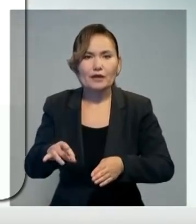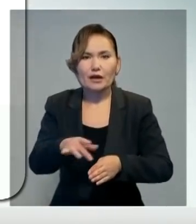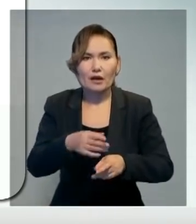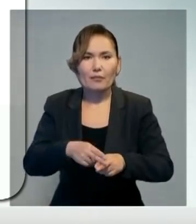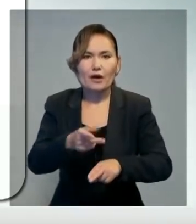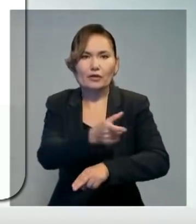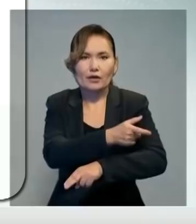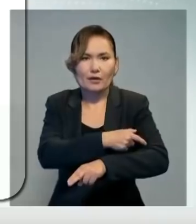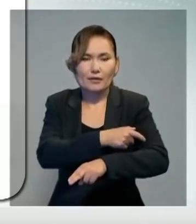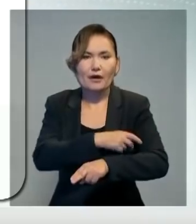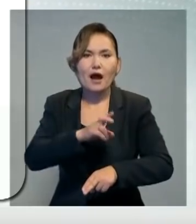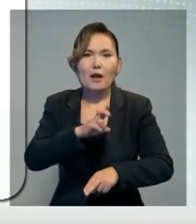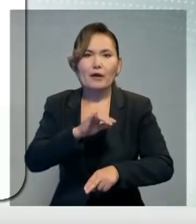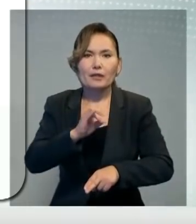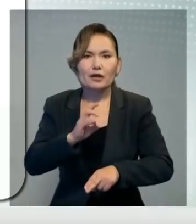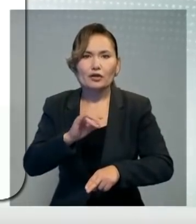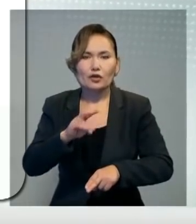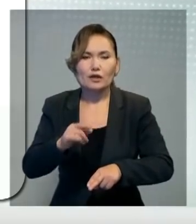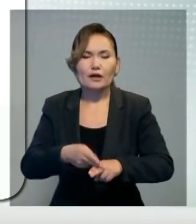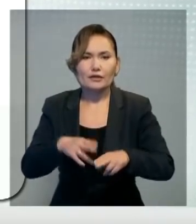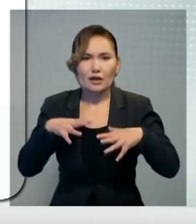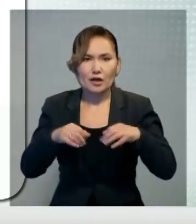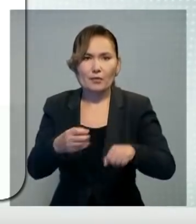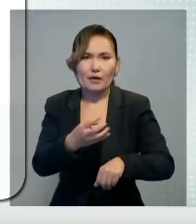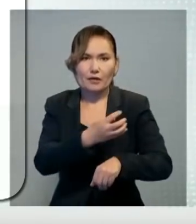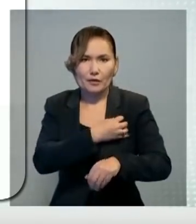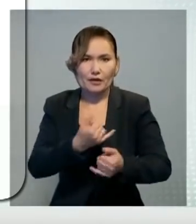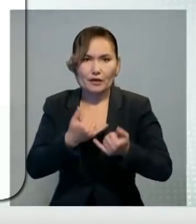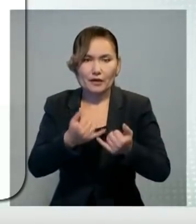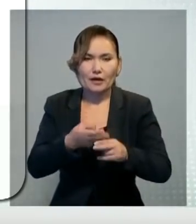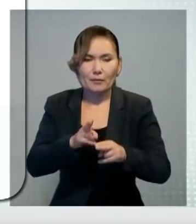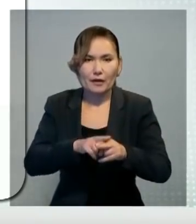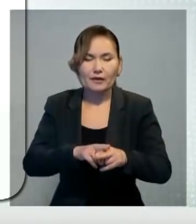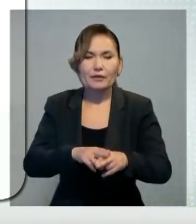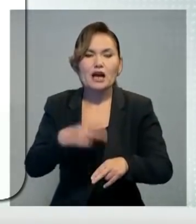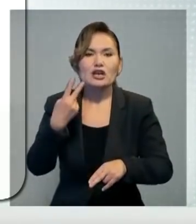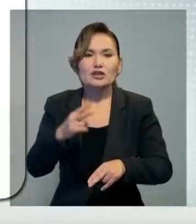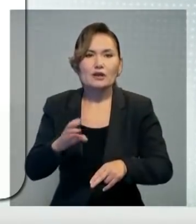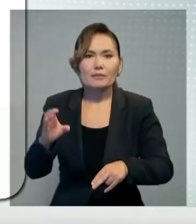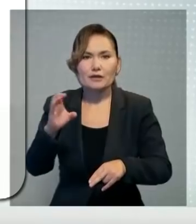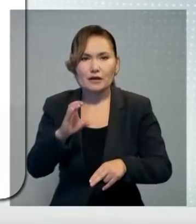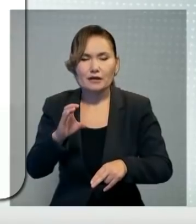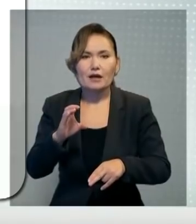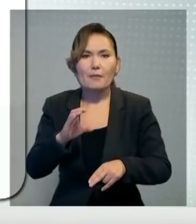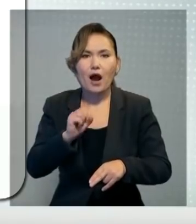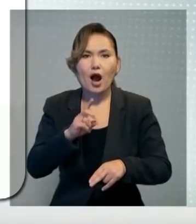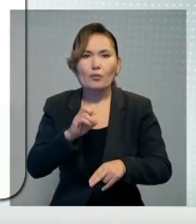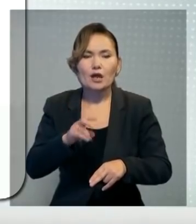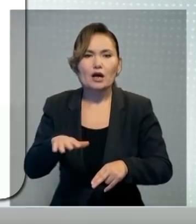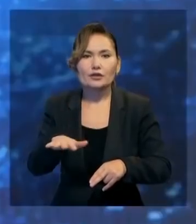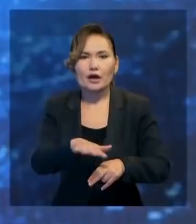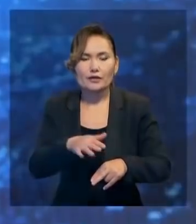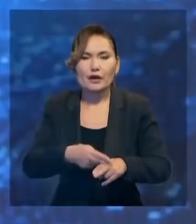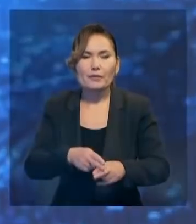палатасының мүшесі Мұрат Бақбергенұлы ерлігі үшін медалімен наградталды. Еске салайық, 20 қыркүйекте Ақбұлақ шағын